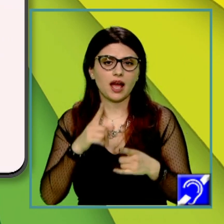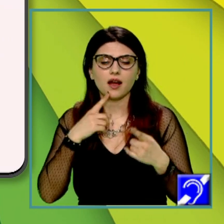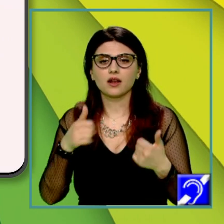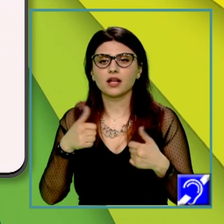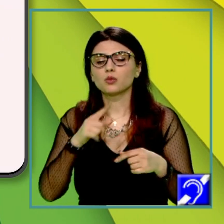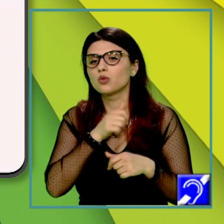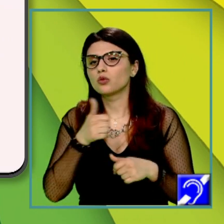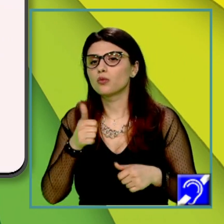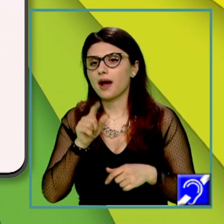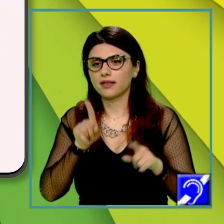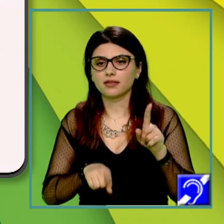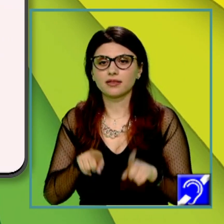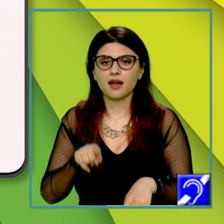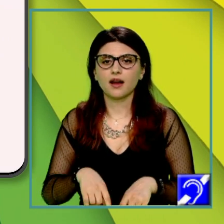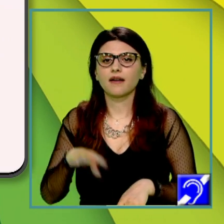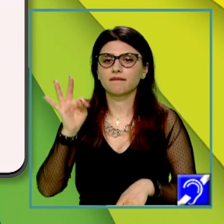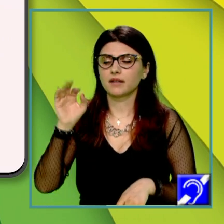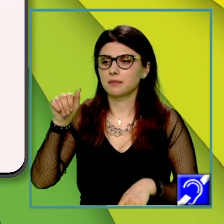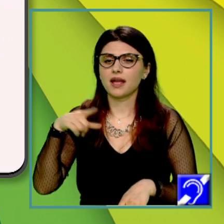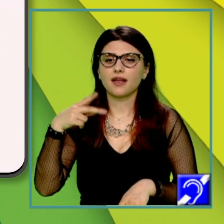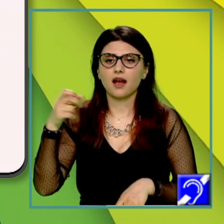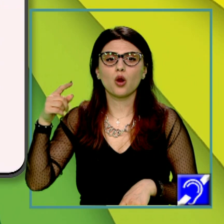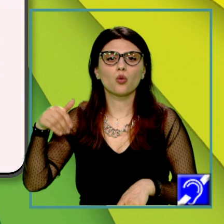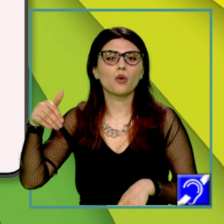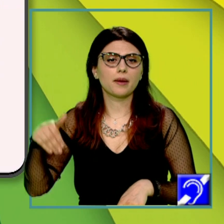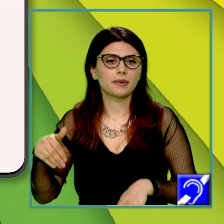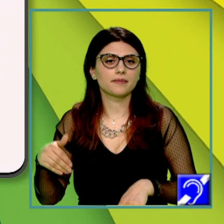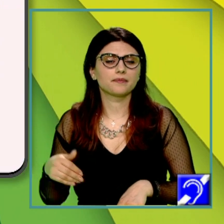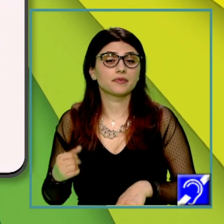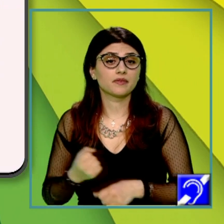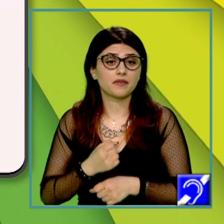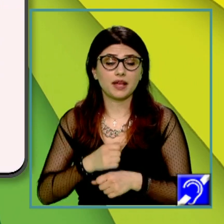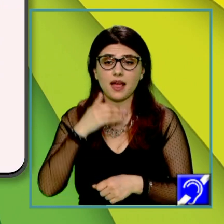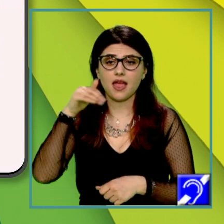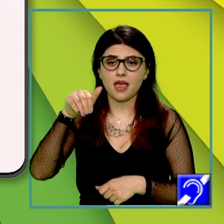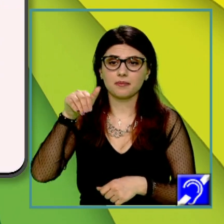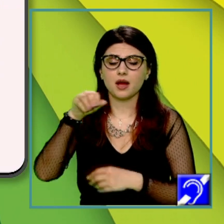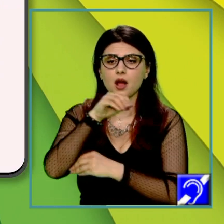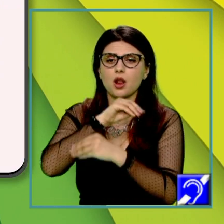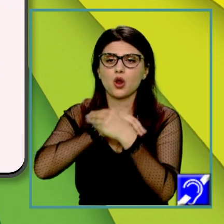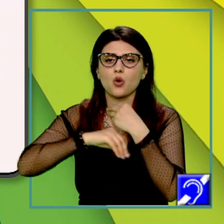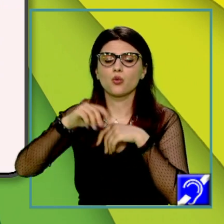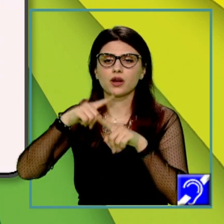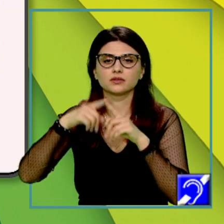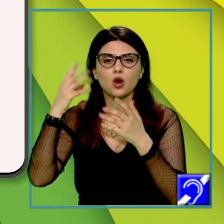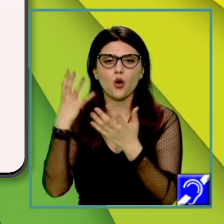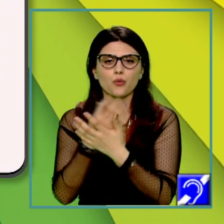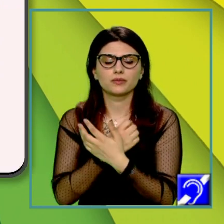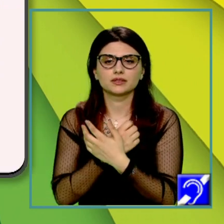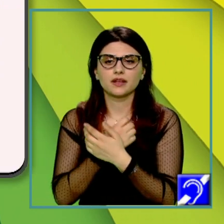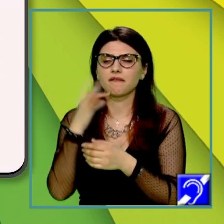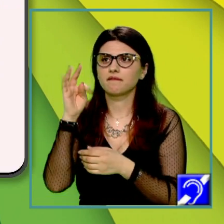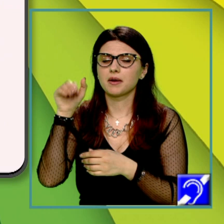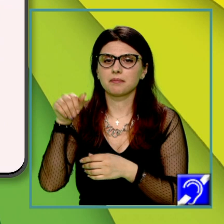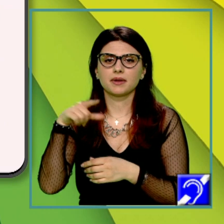numai dacă e vin a m egal cu ea pe Când substituția m în locul lui X obținem valoarea funcției în